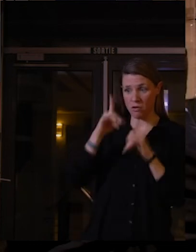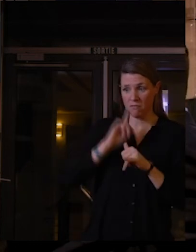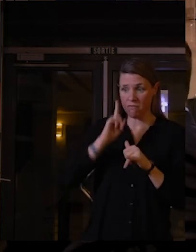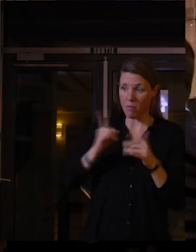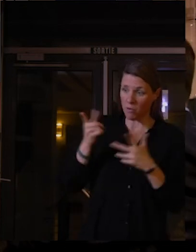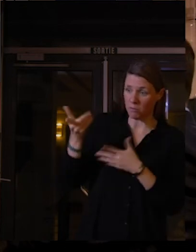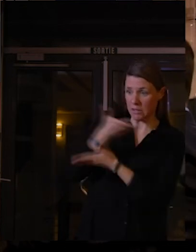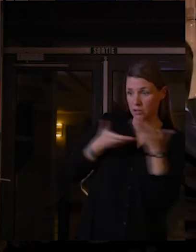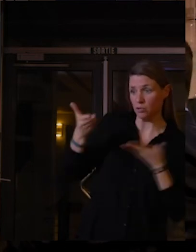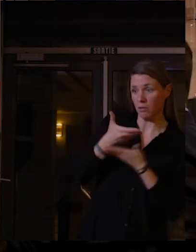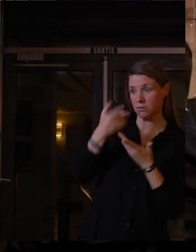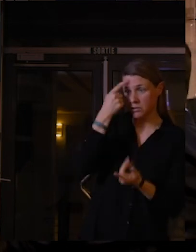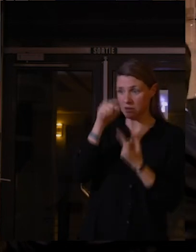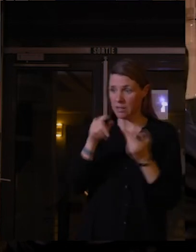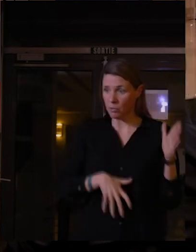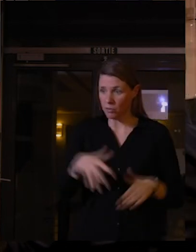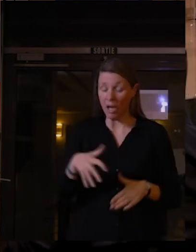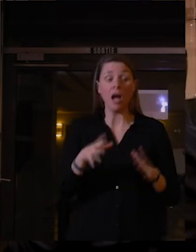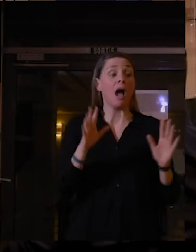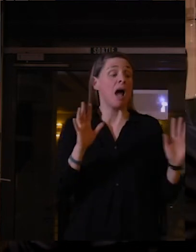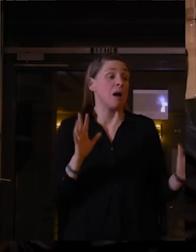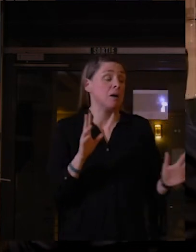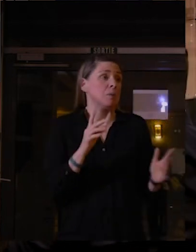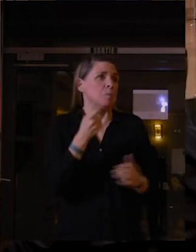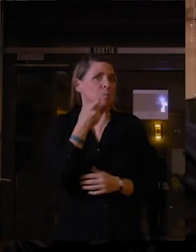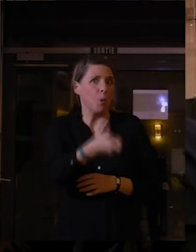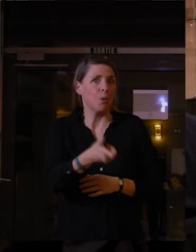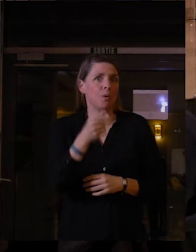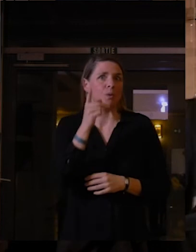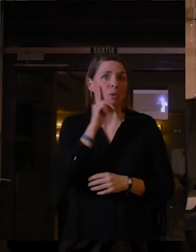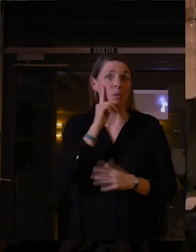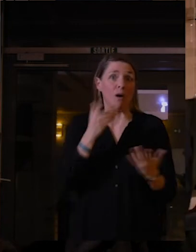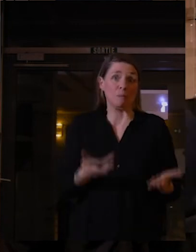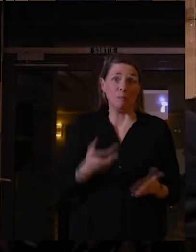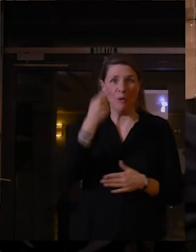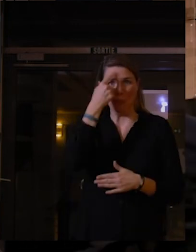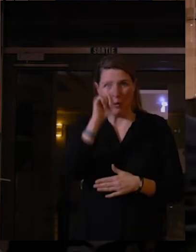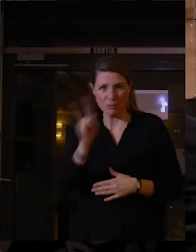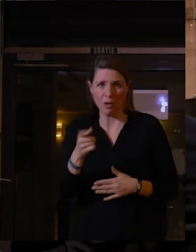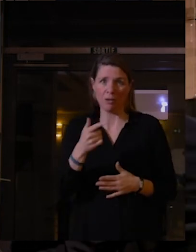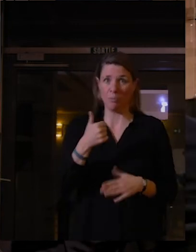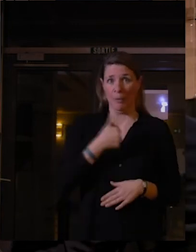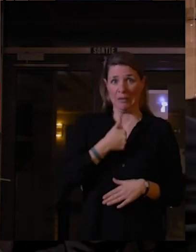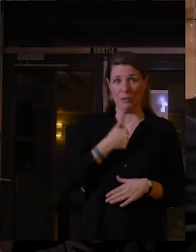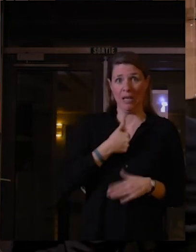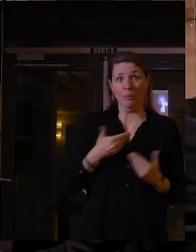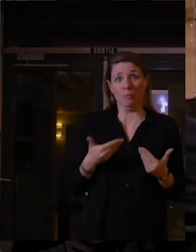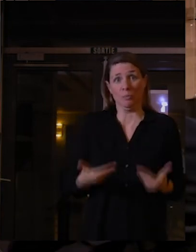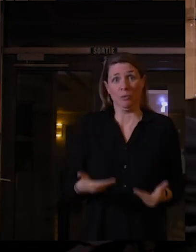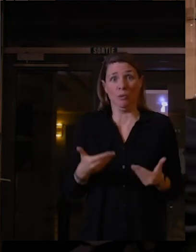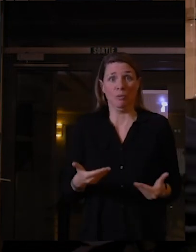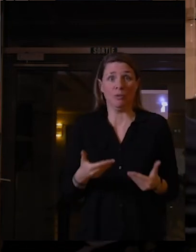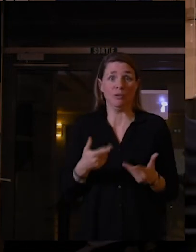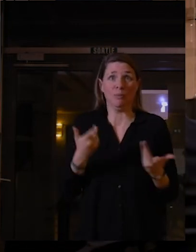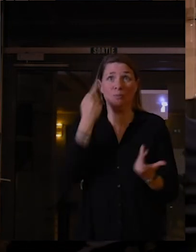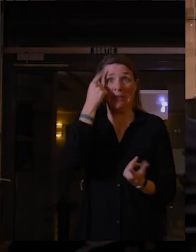abordé ? Pas tellement. Alors peut-être parce qu'à l'heure actuelle, on n'y pense pas. J'avoue qu'à titre personnel, pour le moment, ce n'est pas un